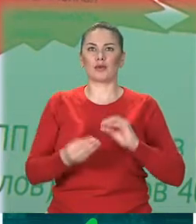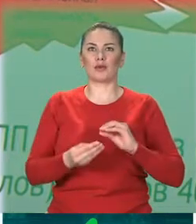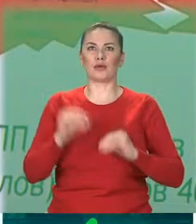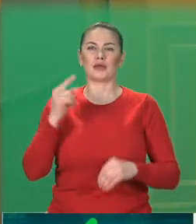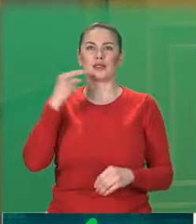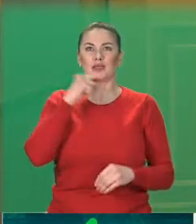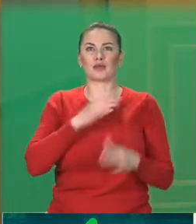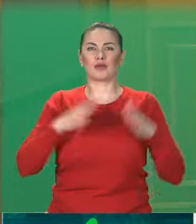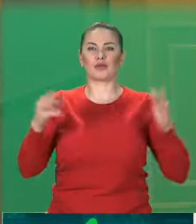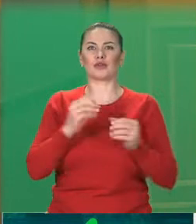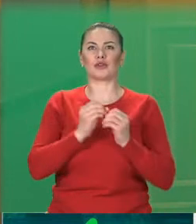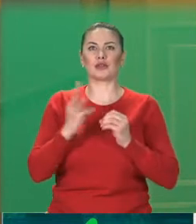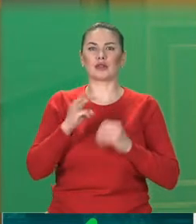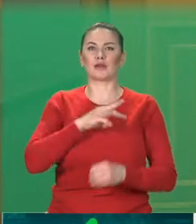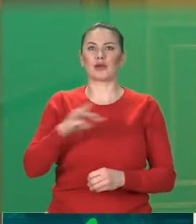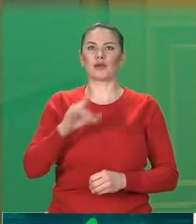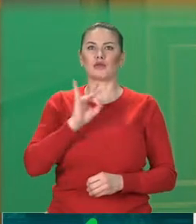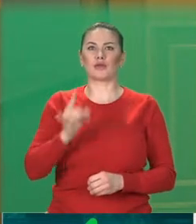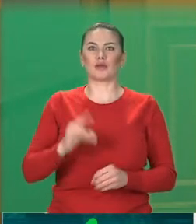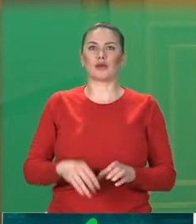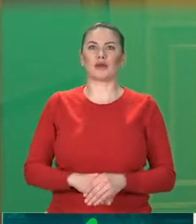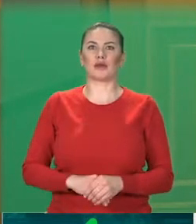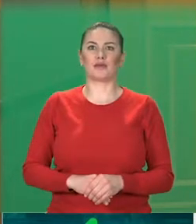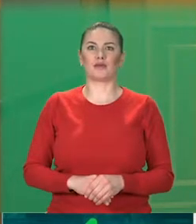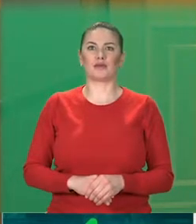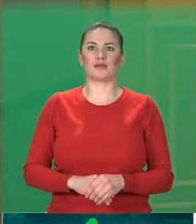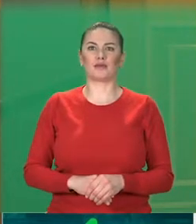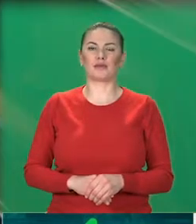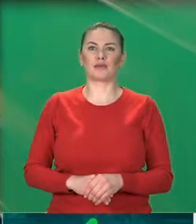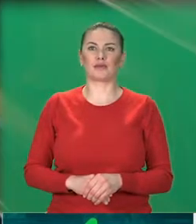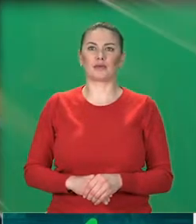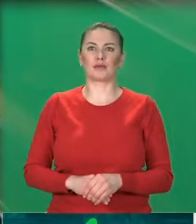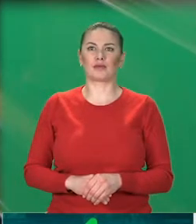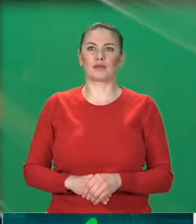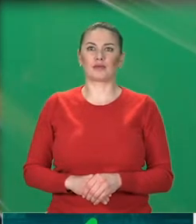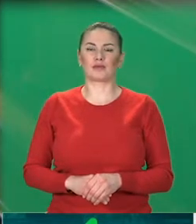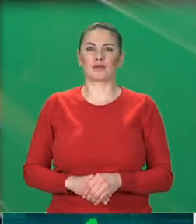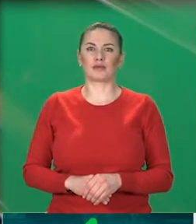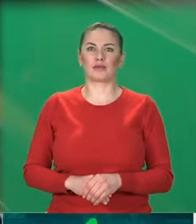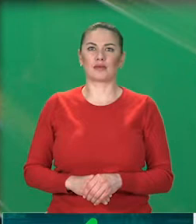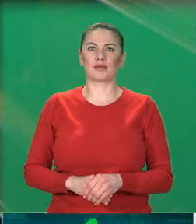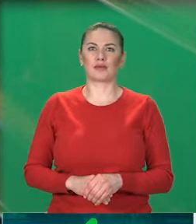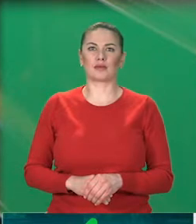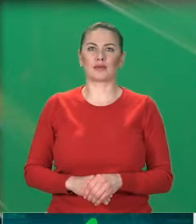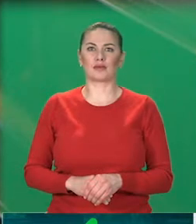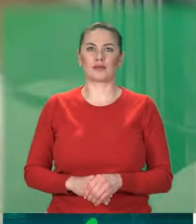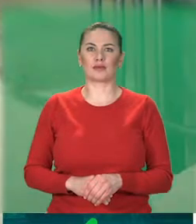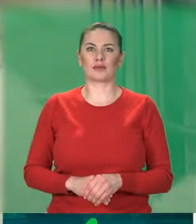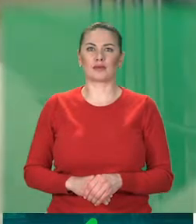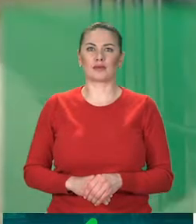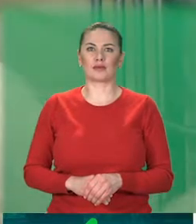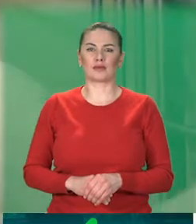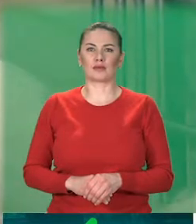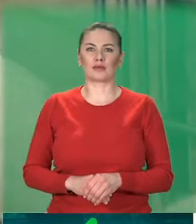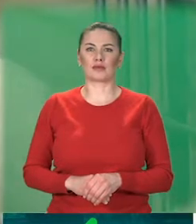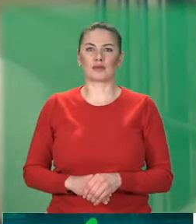сэкономили уже больше 13 миллионов рублей. Это и есть работа направления «Бережливое производство» – выявить недостатки в деятельности предприятия и убрать